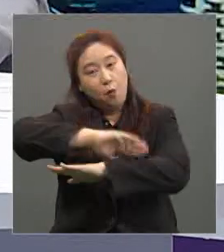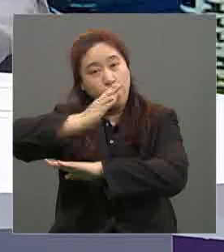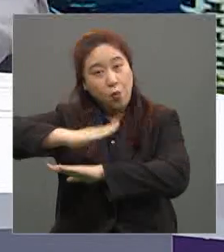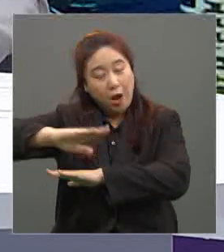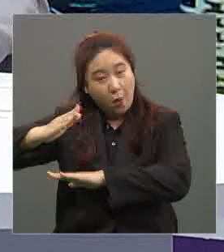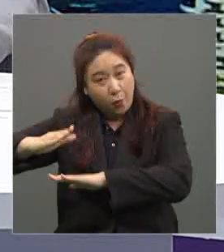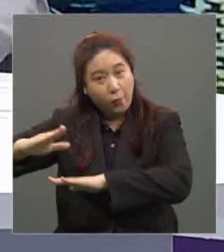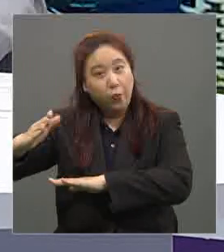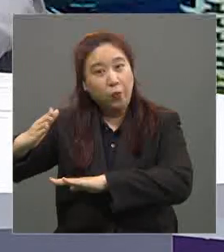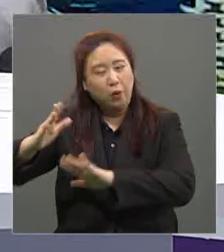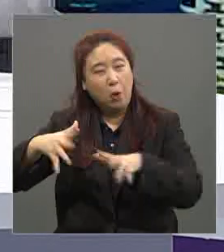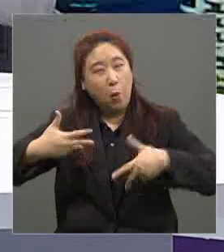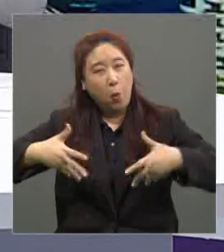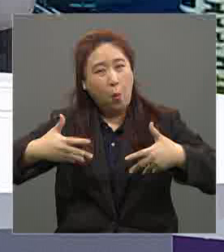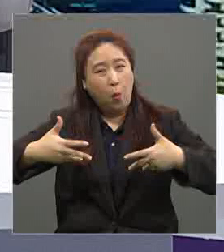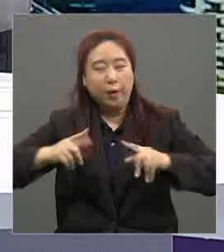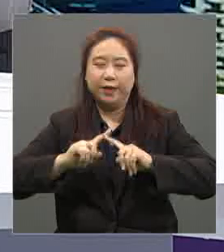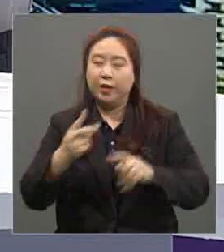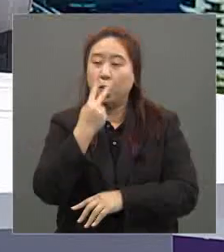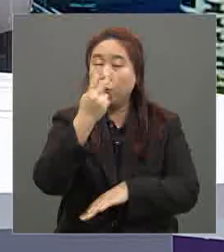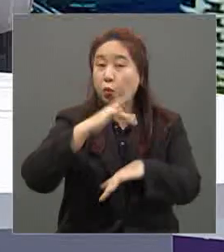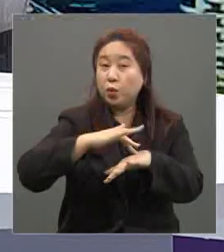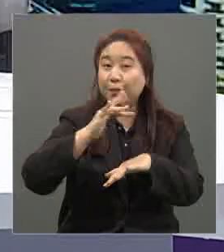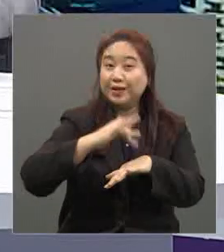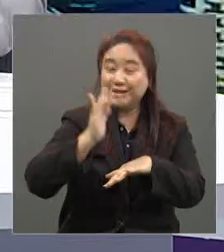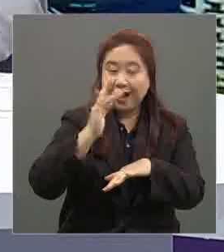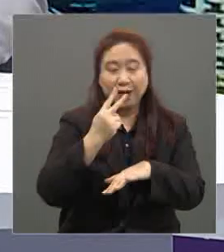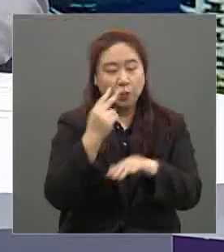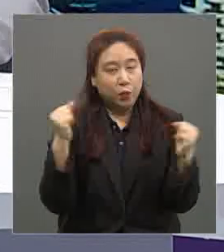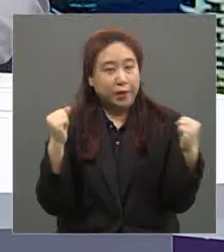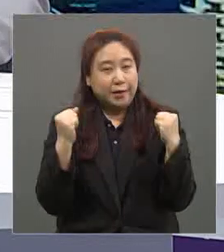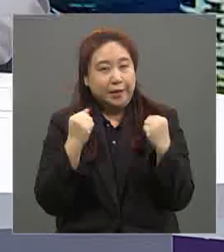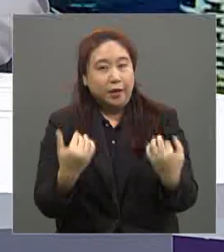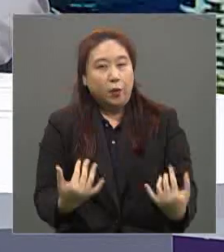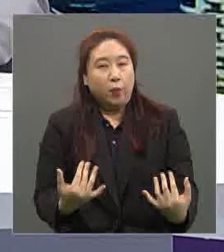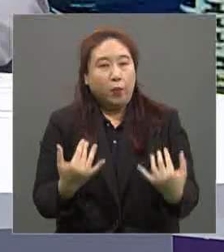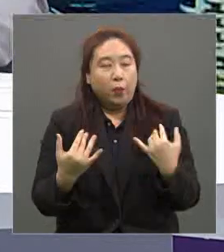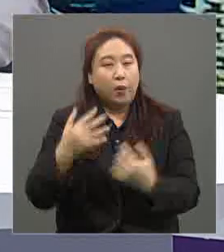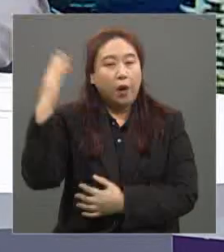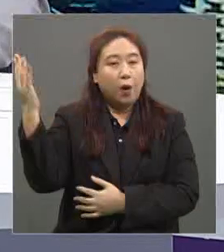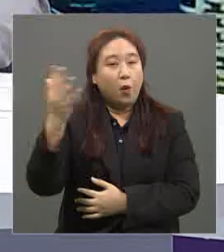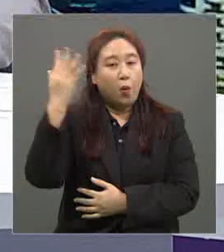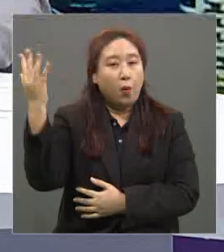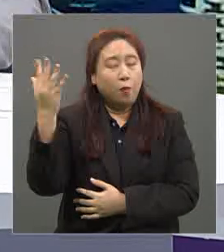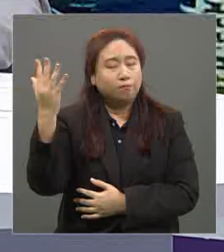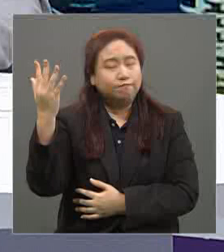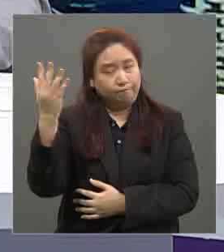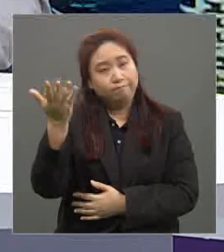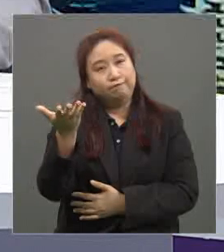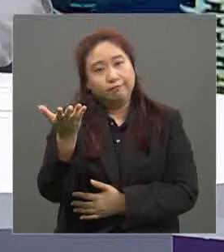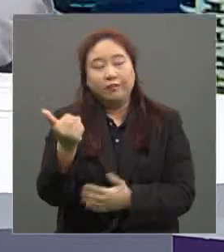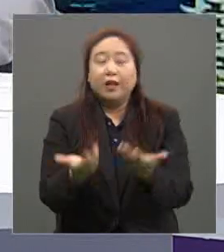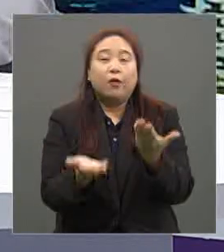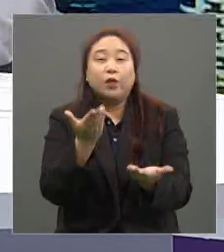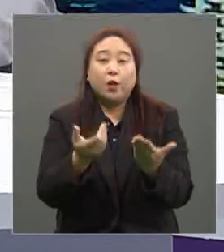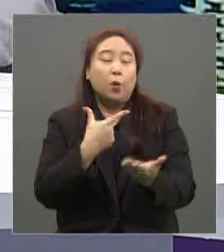เปล่าร้อนๆแต่ว่าถ้าเกิดไปดูธรรมชาติที่มีธรรมชาติเย็นๆพอที่จะโกรได้บ้างมันก็อีกหลากหลายนะแล้ว